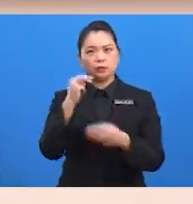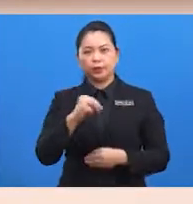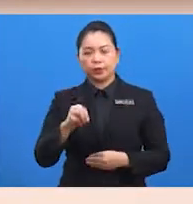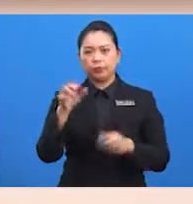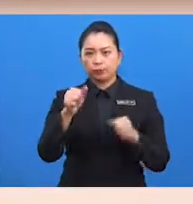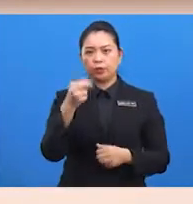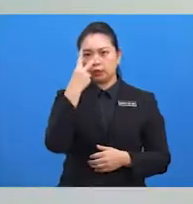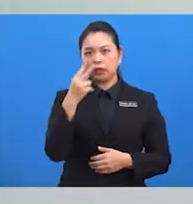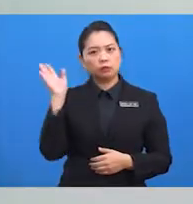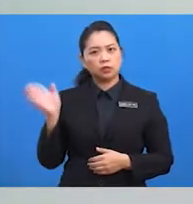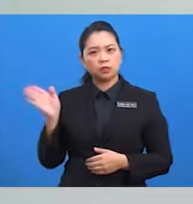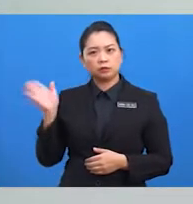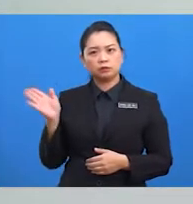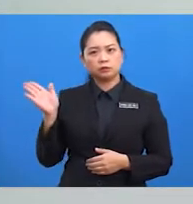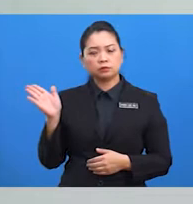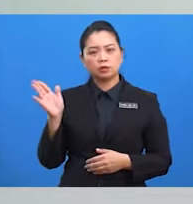rujuk PAUDNI